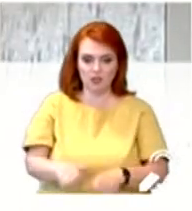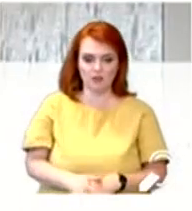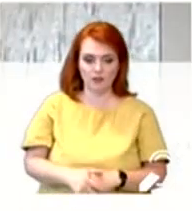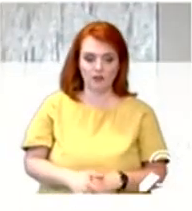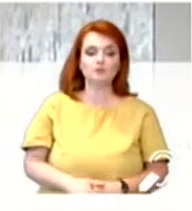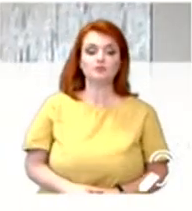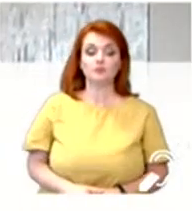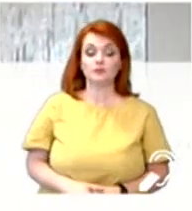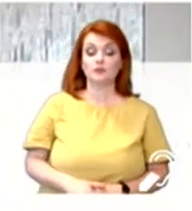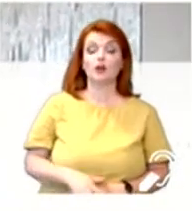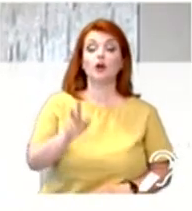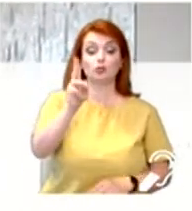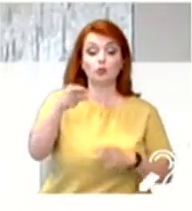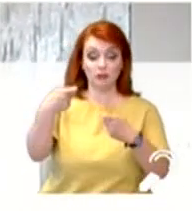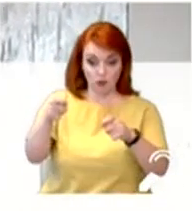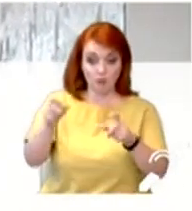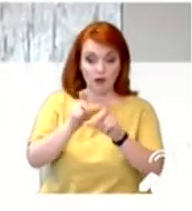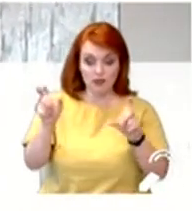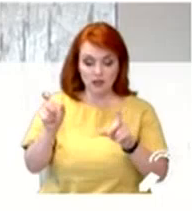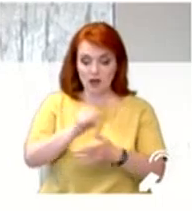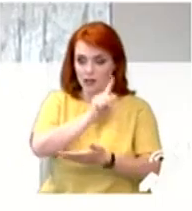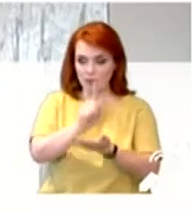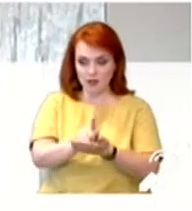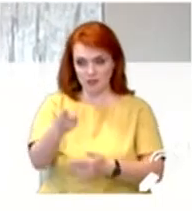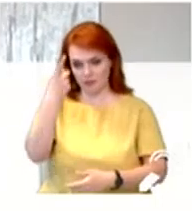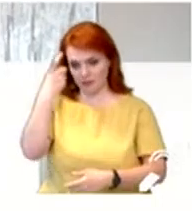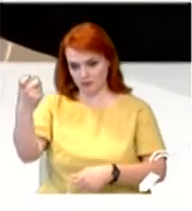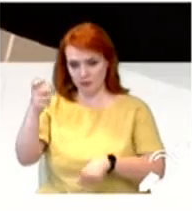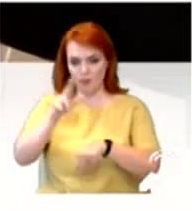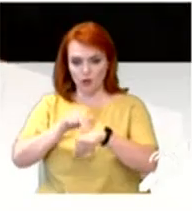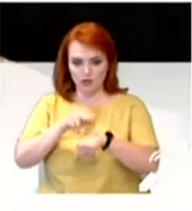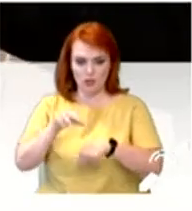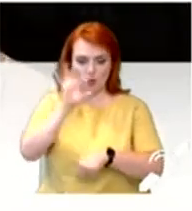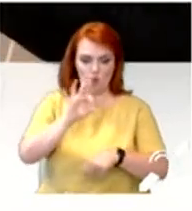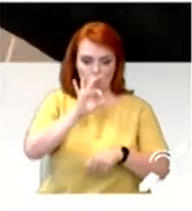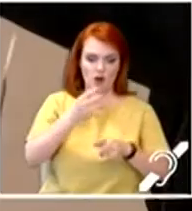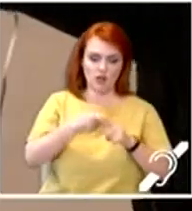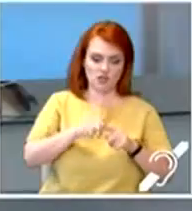poliția, indiferent de tipul de armă. Autoritățile iau în evidență și toate armele importate.